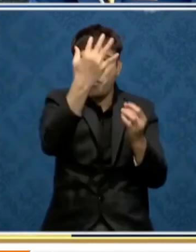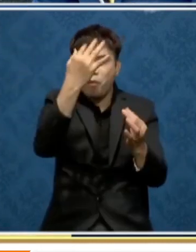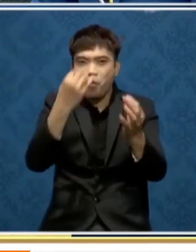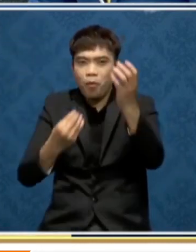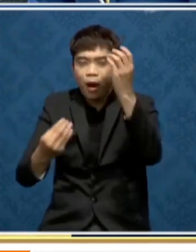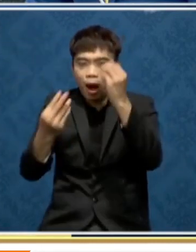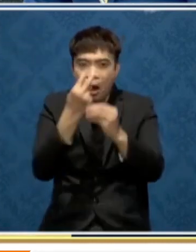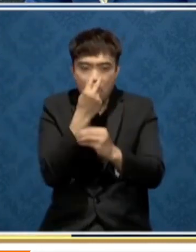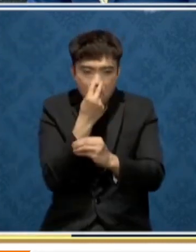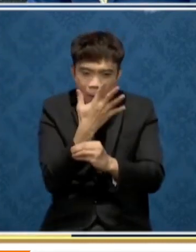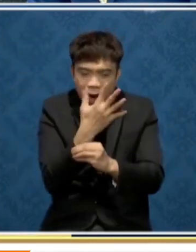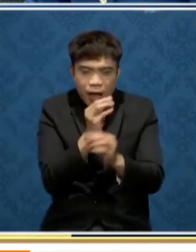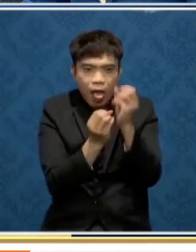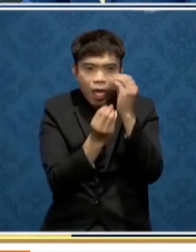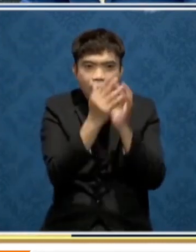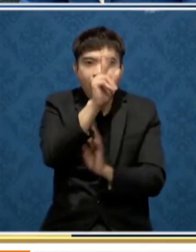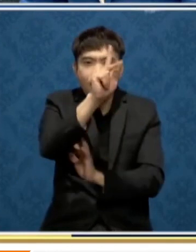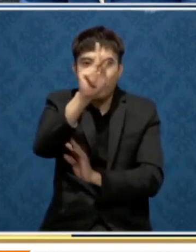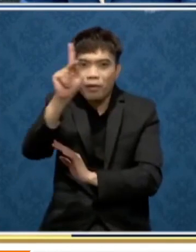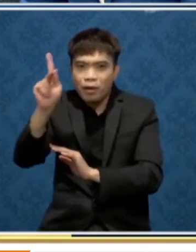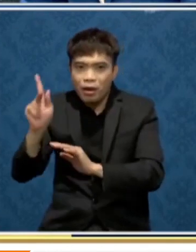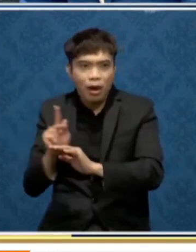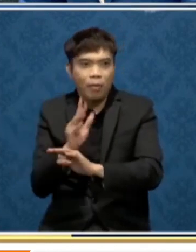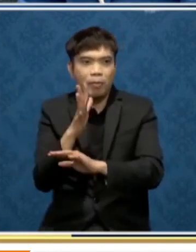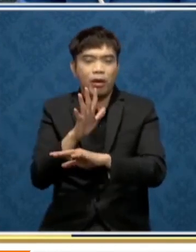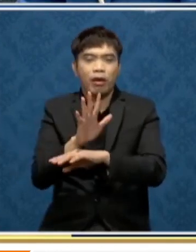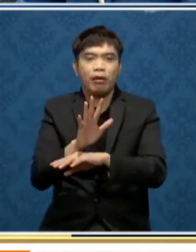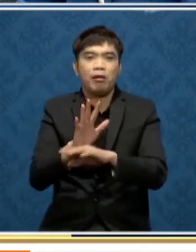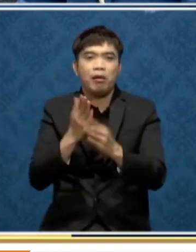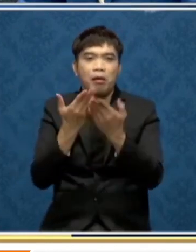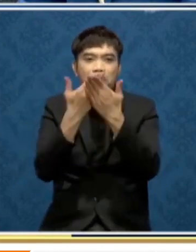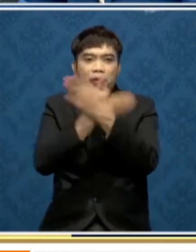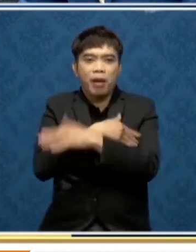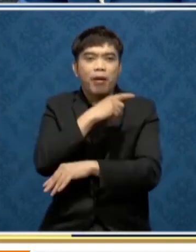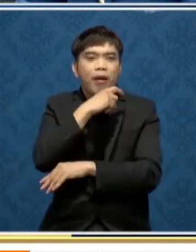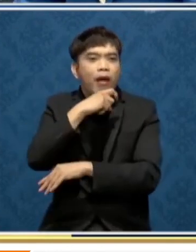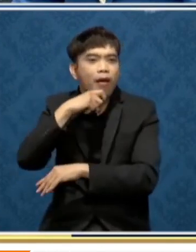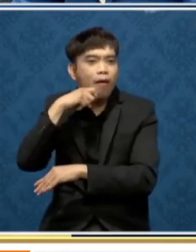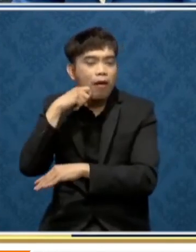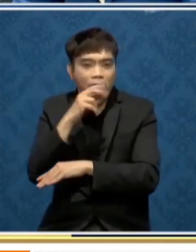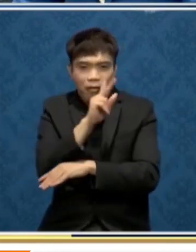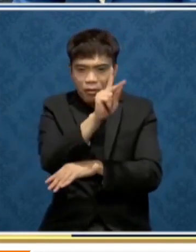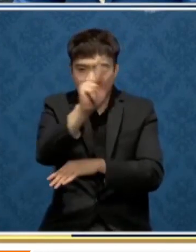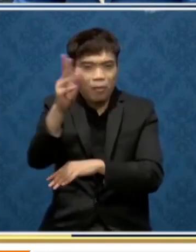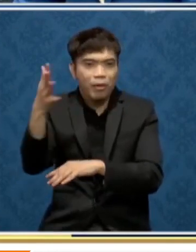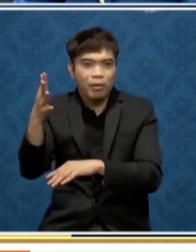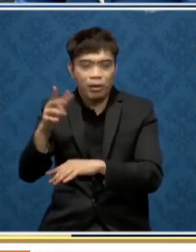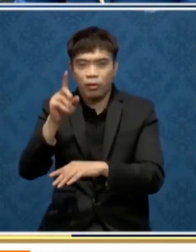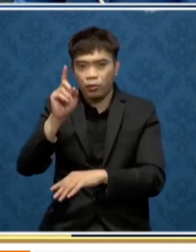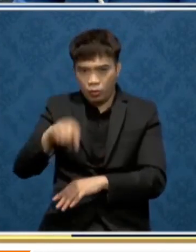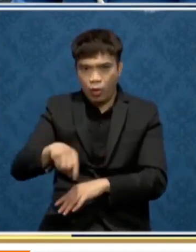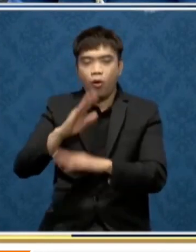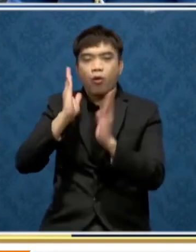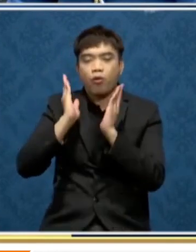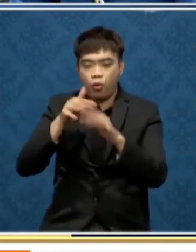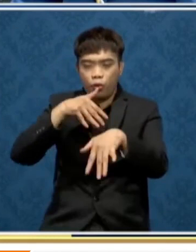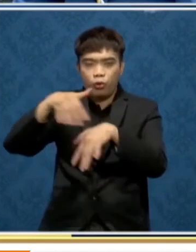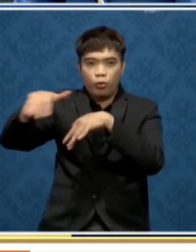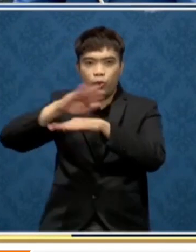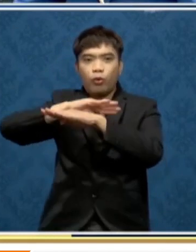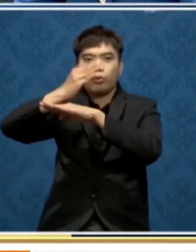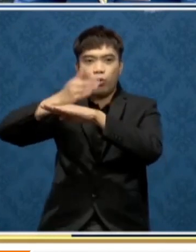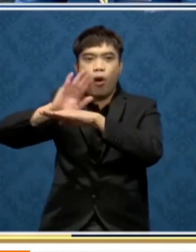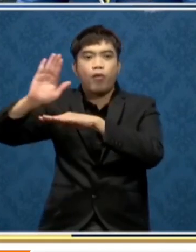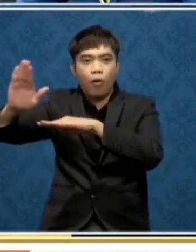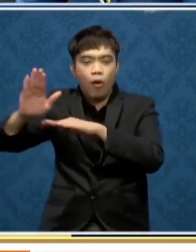ป่าไม่เจอแล้วเพราะฉะนั้นการที่จะให้ชาวอาขาได้มีพื้นที่ทำกินด้วยการออกเอกสารสิทธิ์ที่ถูกต้องหรือการปรับพื้นที่จากป่าสงวนมาเป็น